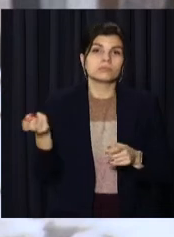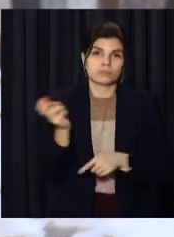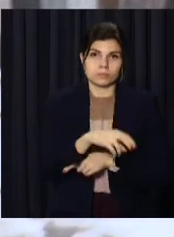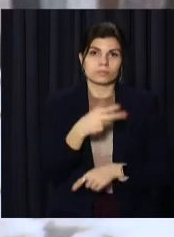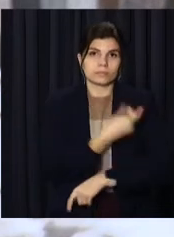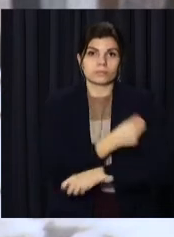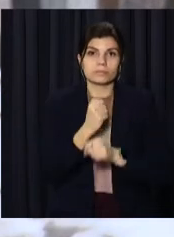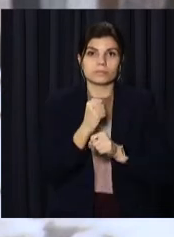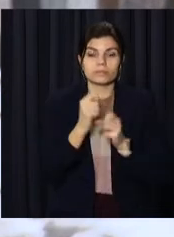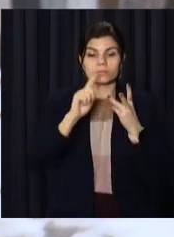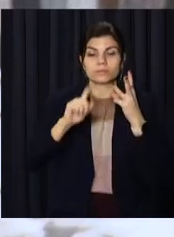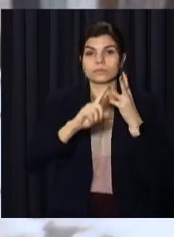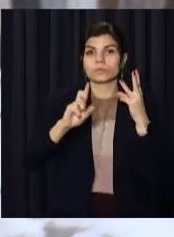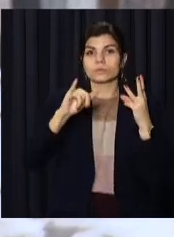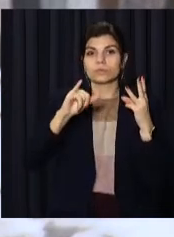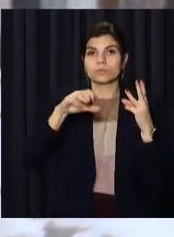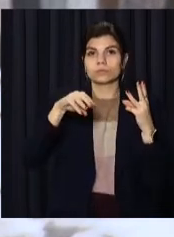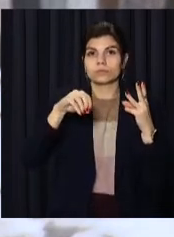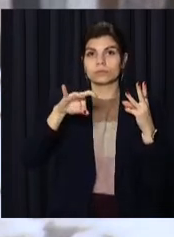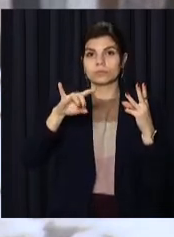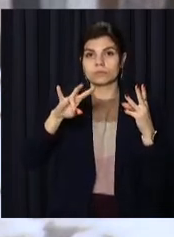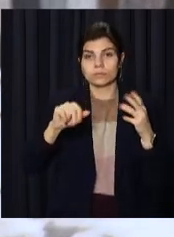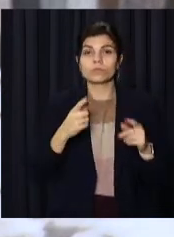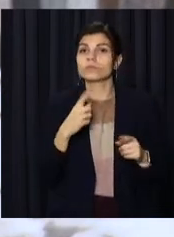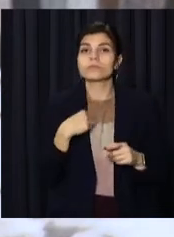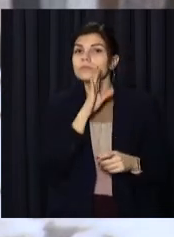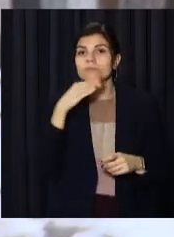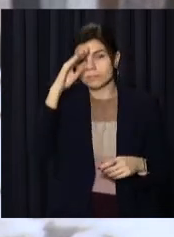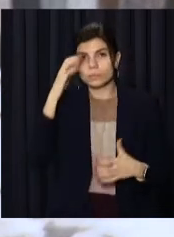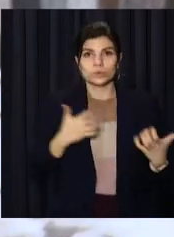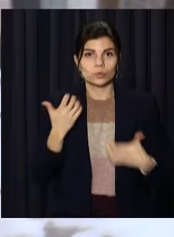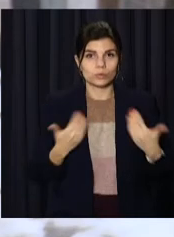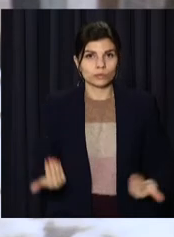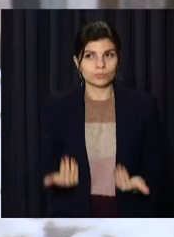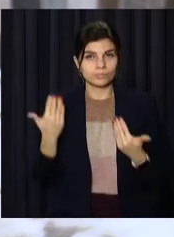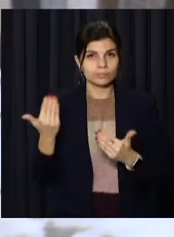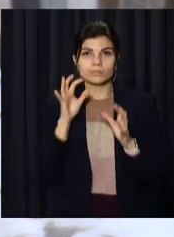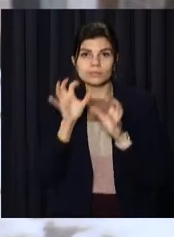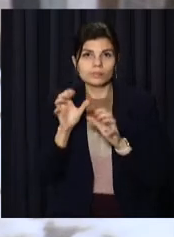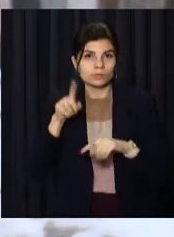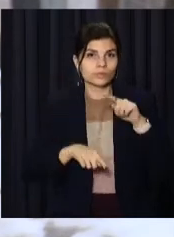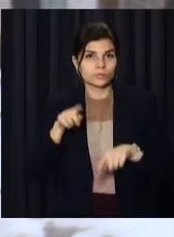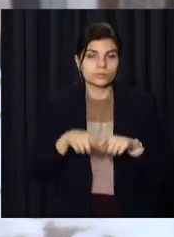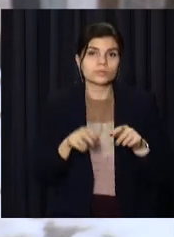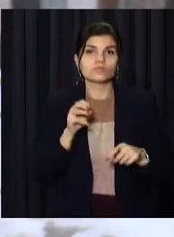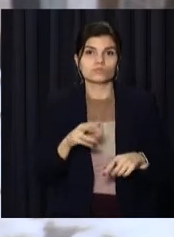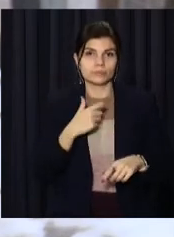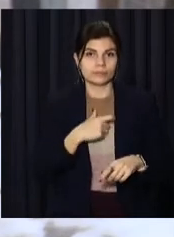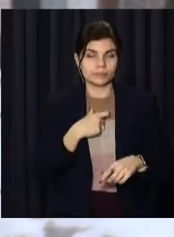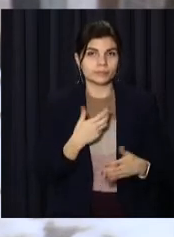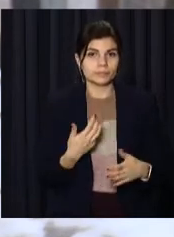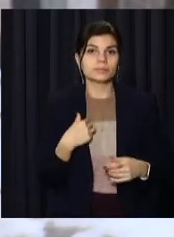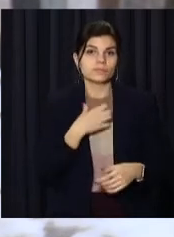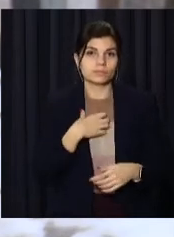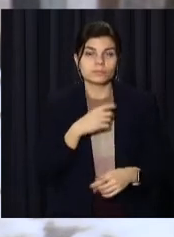тому що все ж таки за їх життя я більше переживаю навіть, ніж за своє. І ну, для мене було